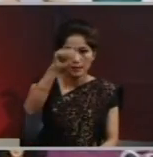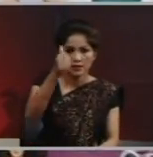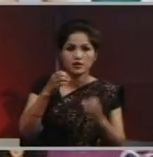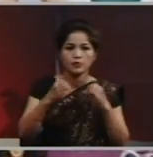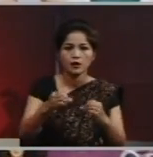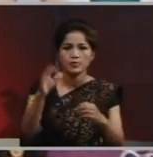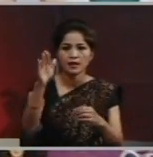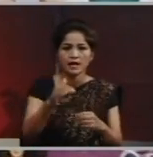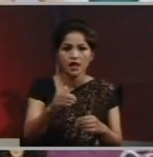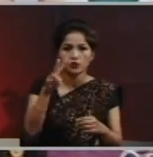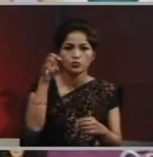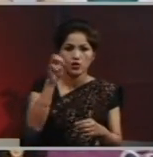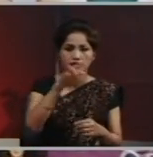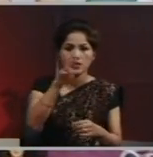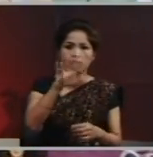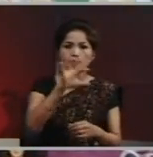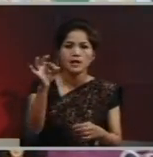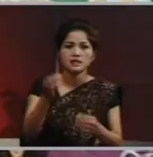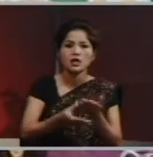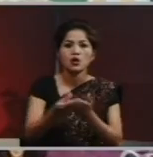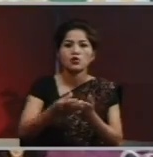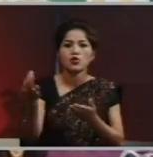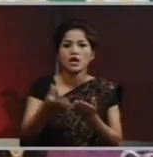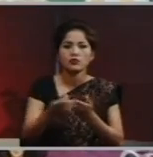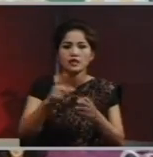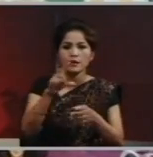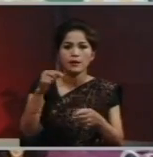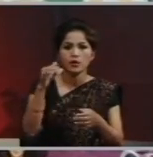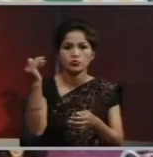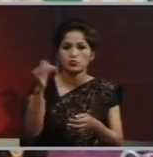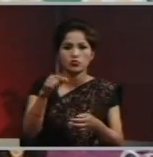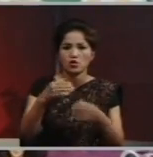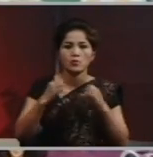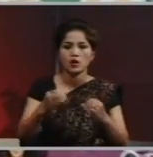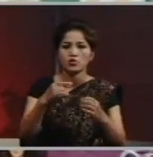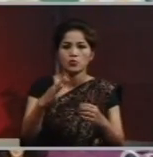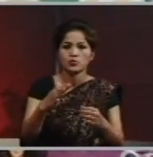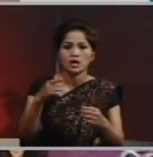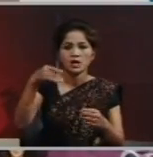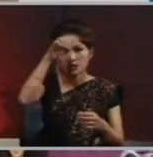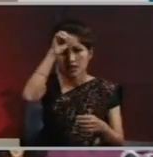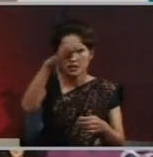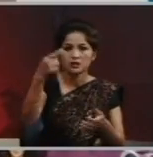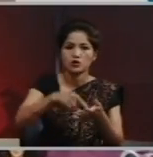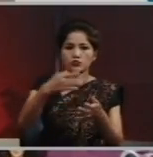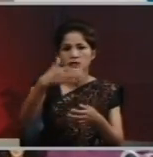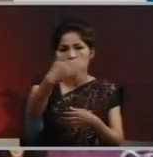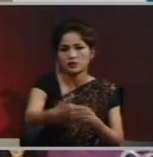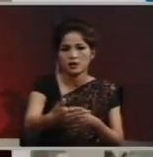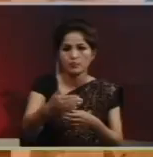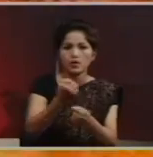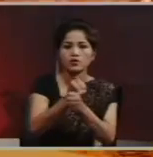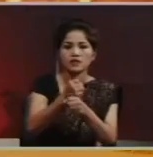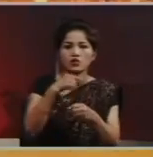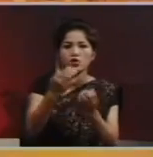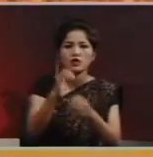भारतले प्रचलनमा ल्याएको 2000 र 500 दरका नयाँ नोट नेपालमा तत्काल नचल्ने, फेमा नोटिफिकेसन जारी नहुँदासम्म जोखिम